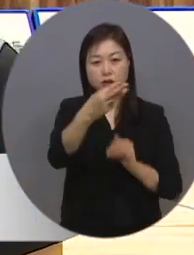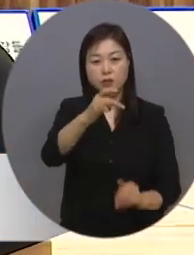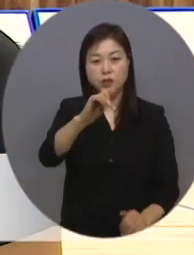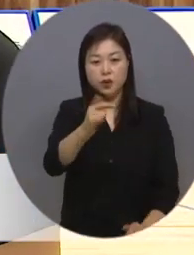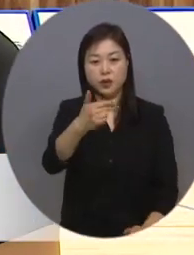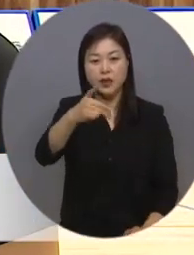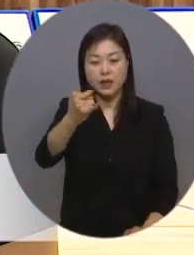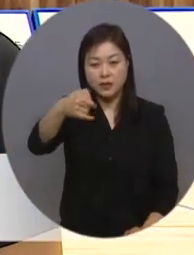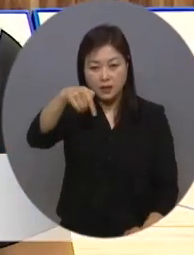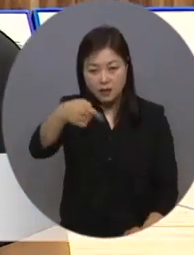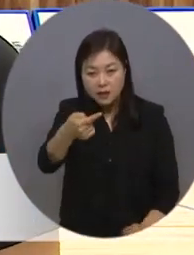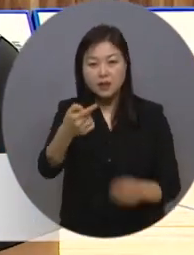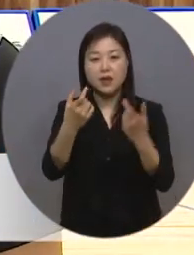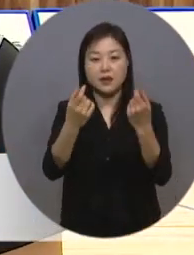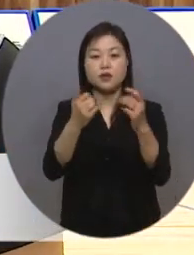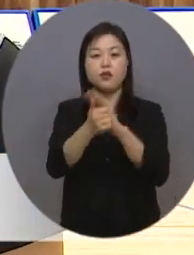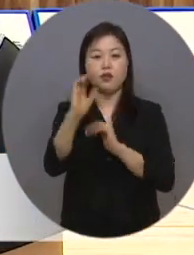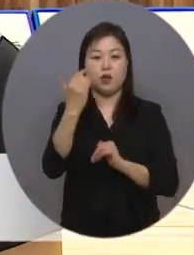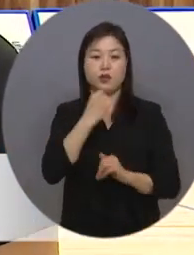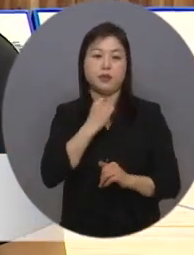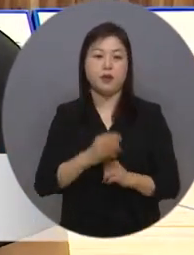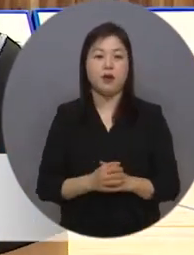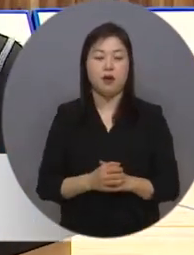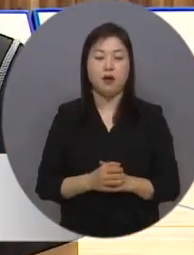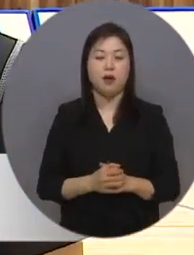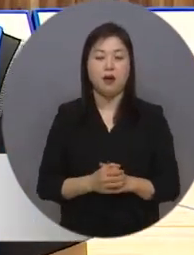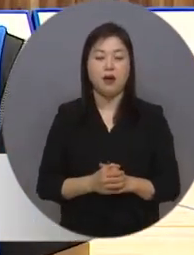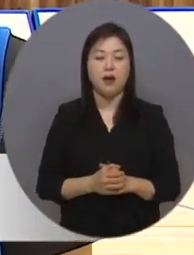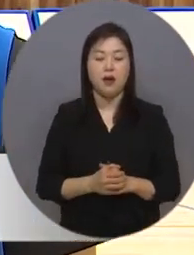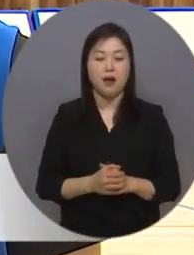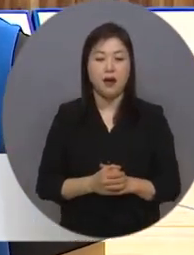싶습니다. 팀워크하고 저의